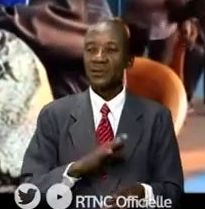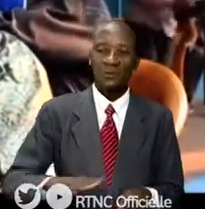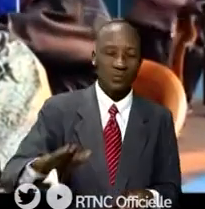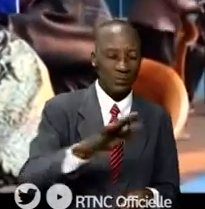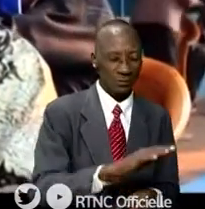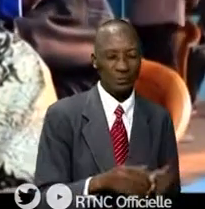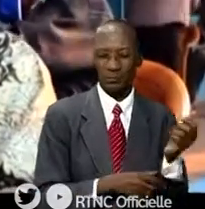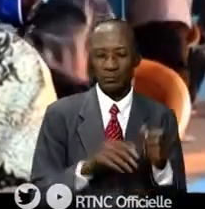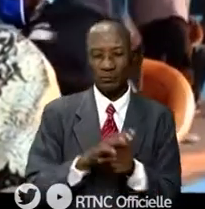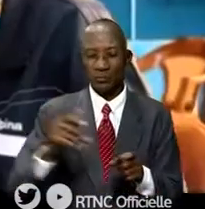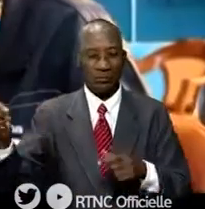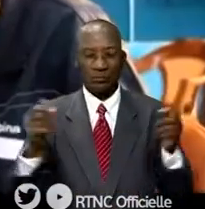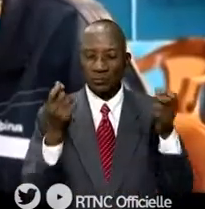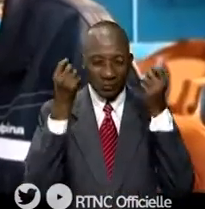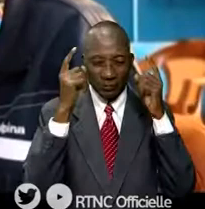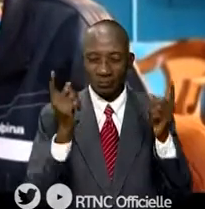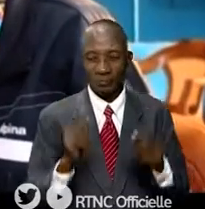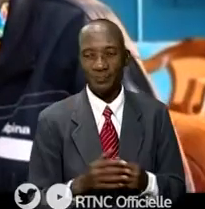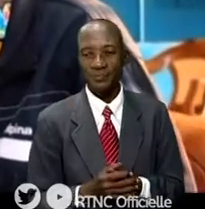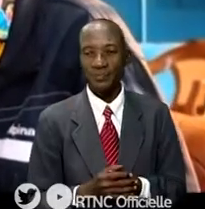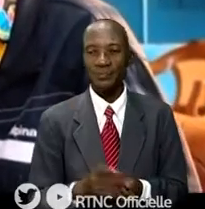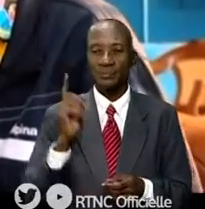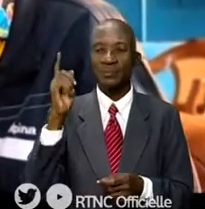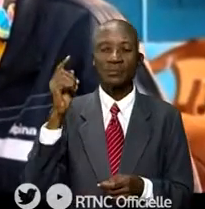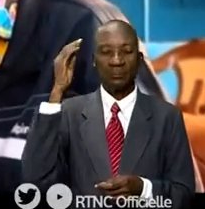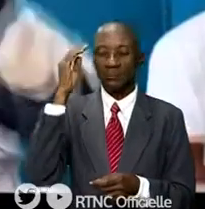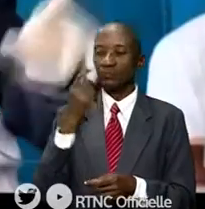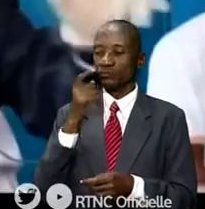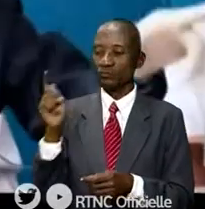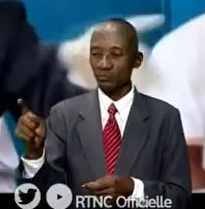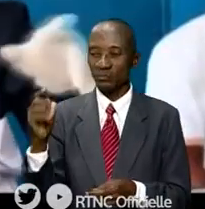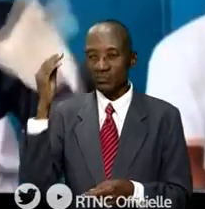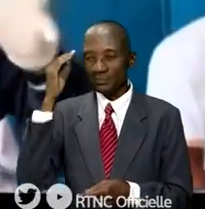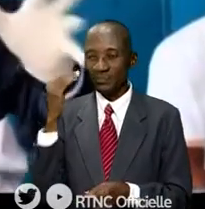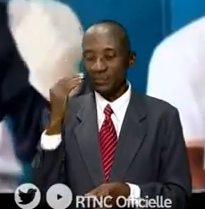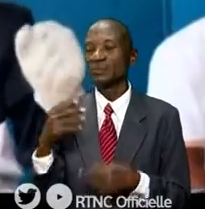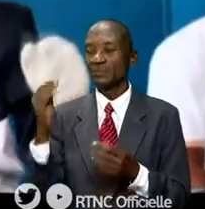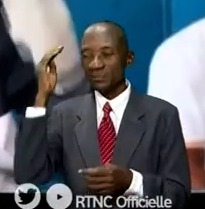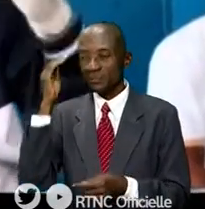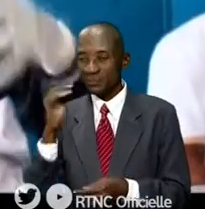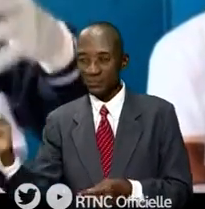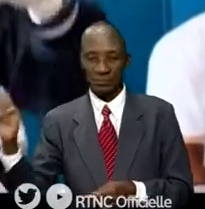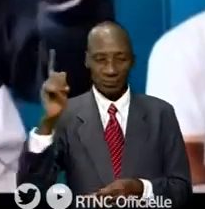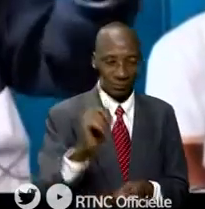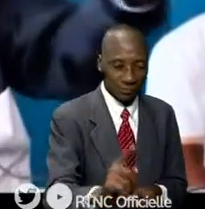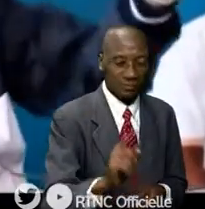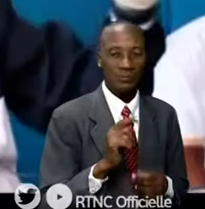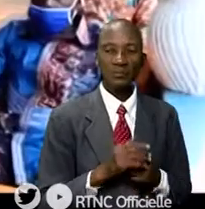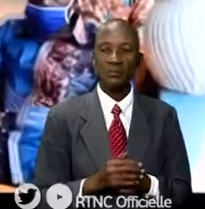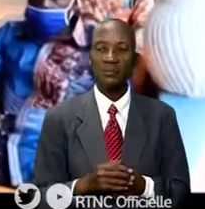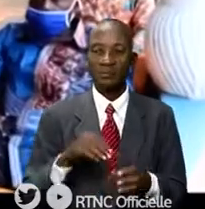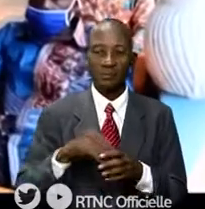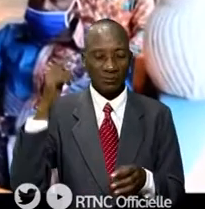ignorent encore. Sur instruction du Premier ministre Sylvestre Ilunga Ilunkamba, le ministre d'État David Jolino Diwampouvesa